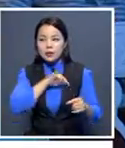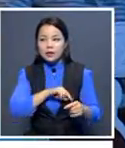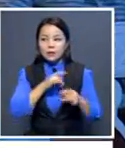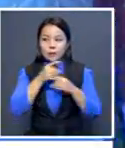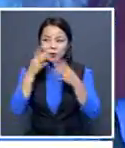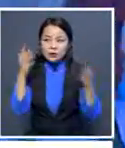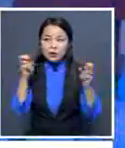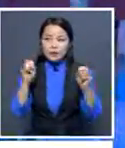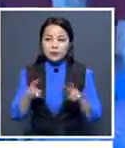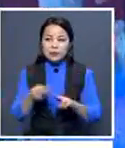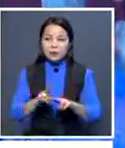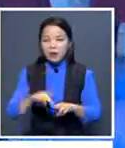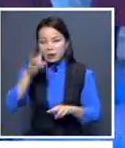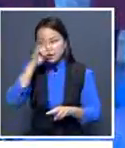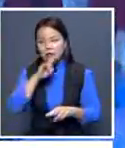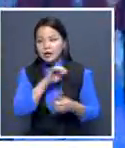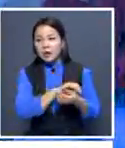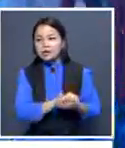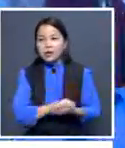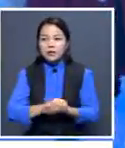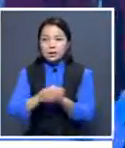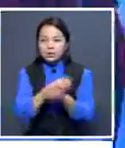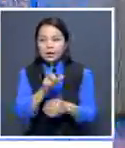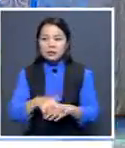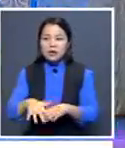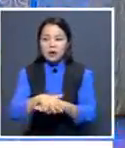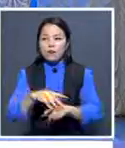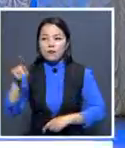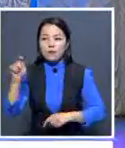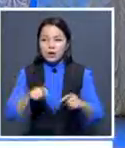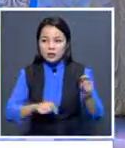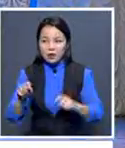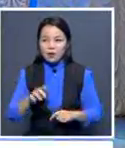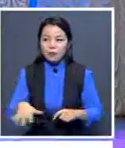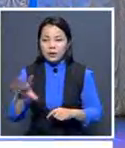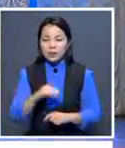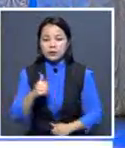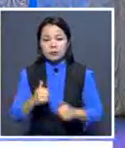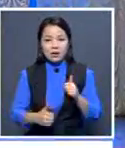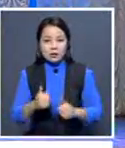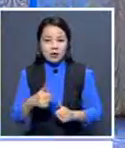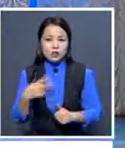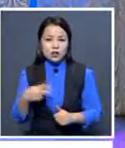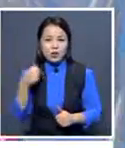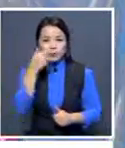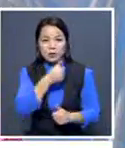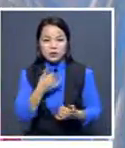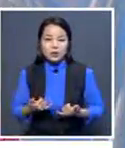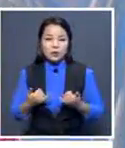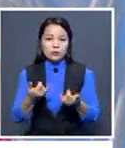спорт министрлігі мен Қазақстан халқы ассамблеясы бірлесе ұйымдастырған фестиваль осы жолы Астана қаласының 20 жылдығына